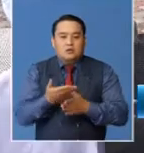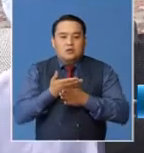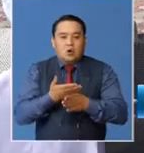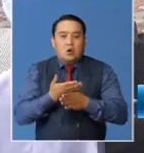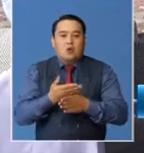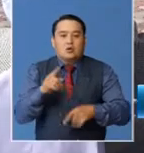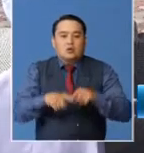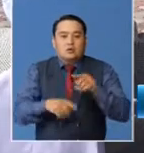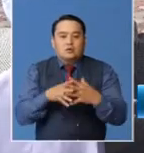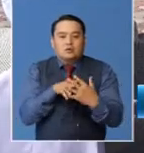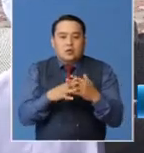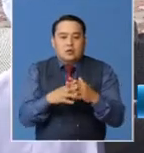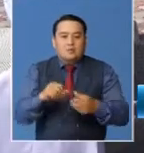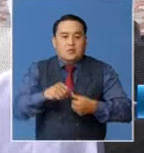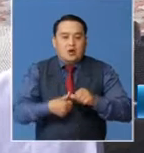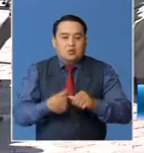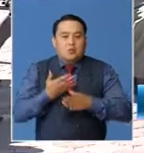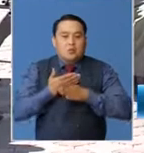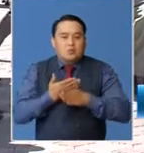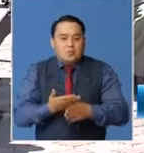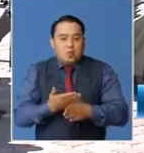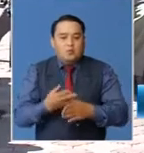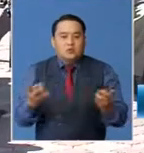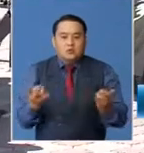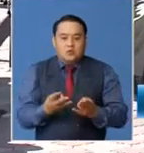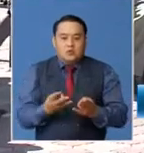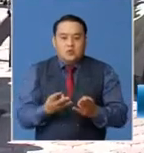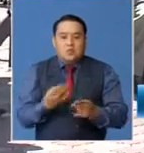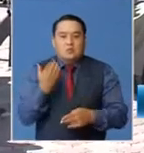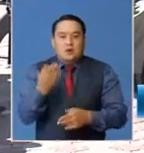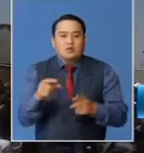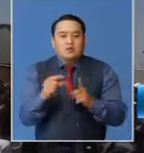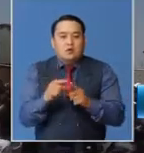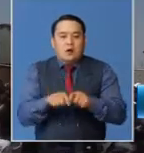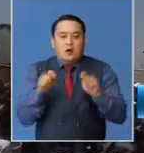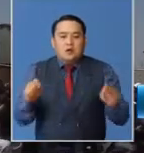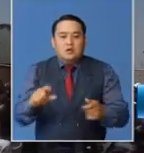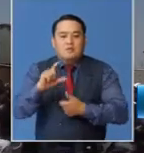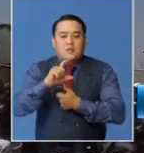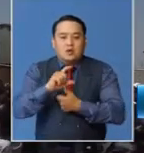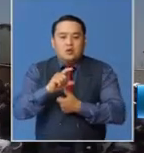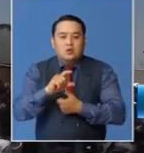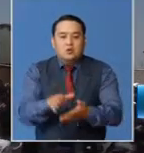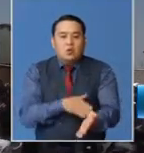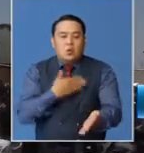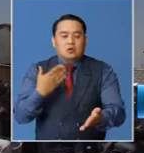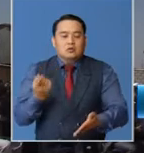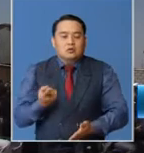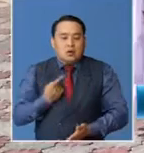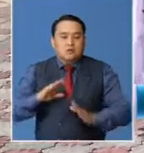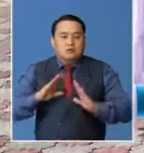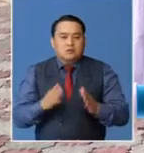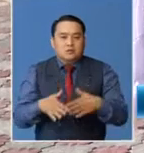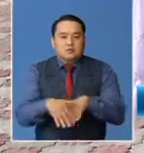села, оказывающий постоянную помощь нуждающимся. По его словам, открытие мечети – долгожданное событие